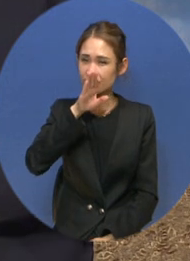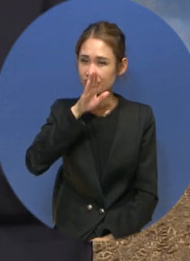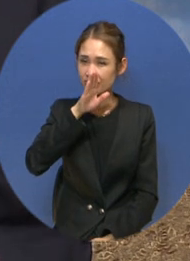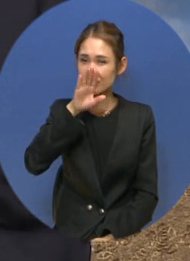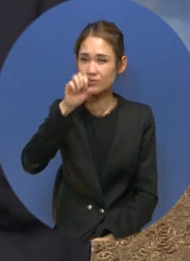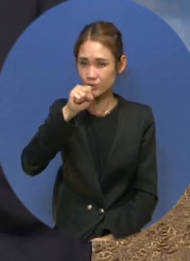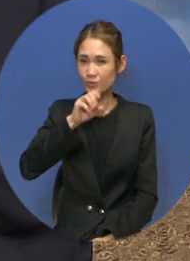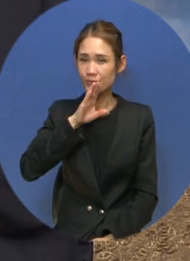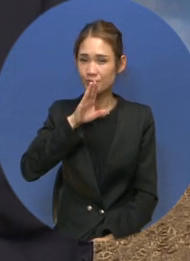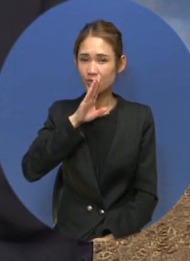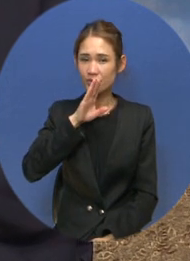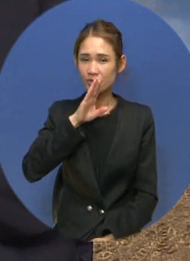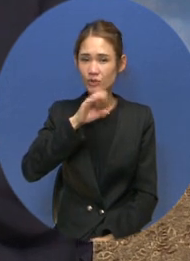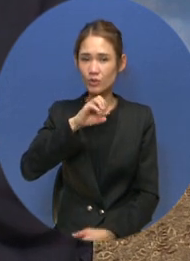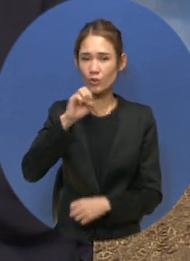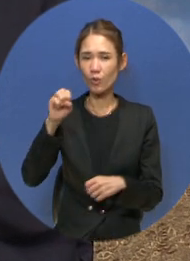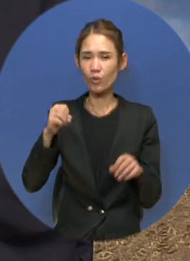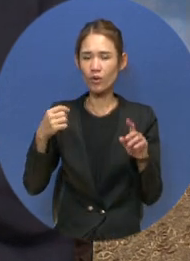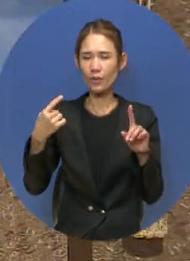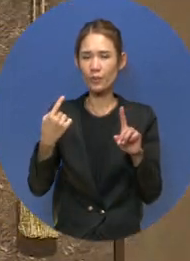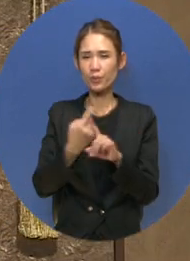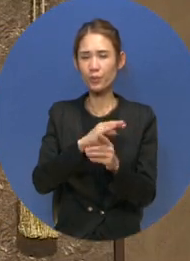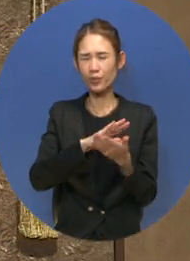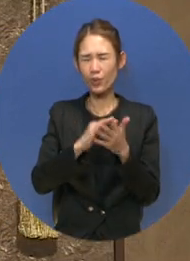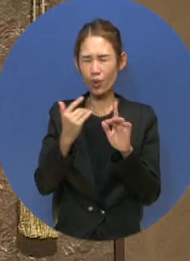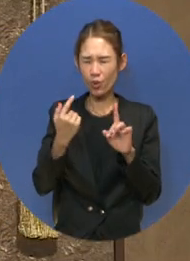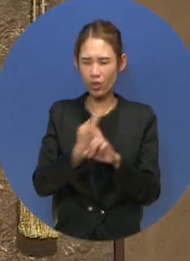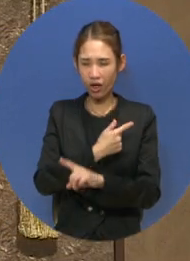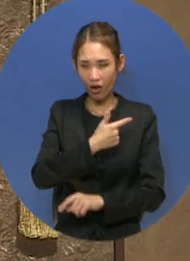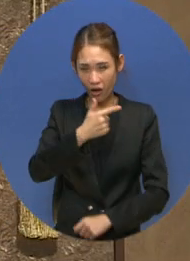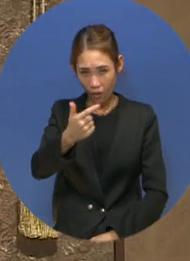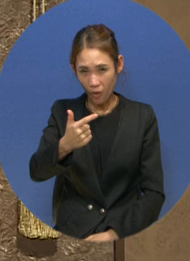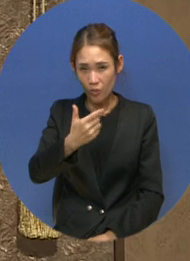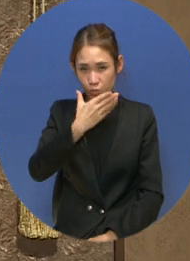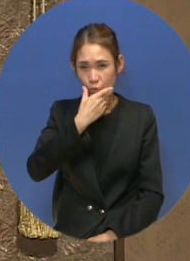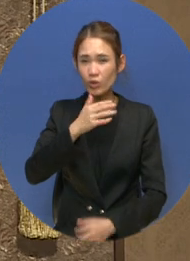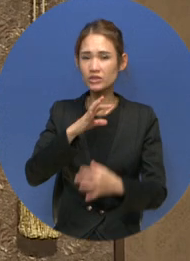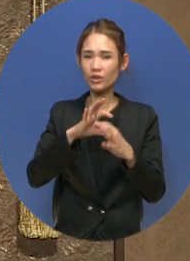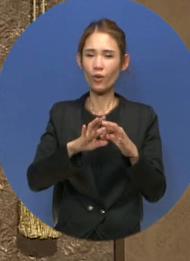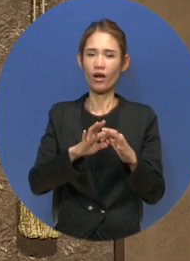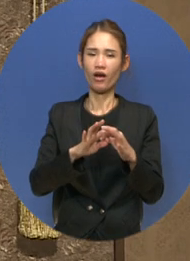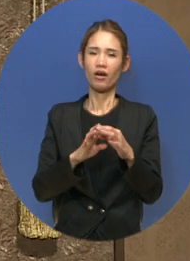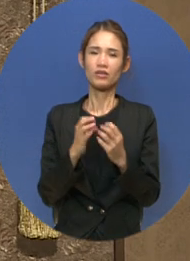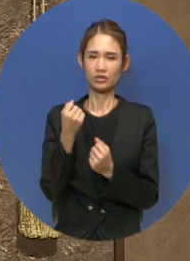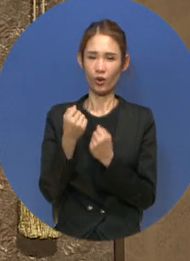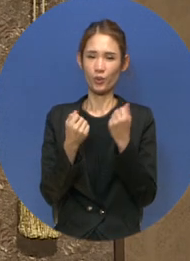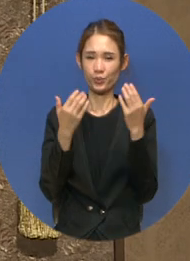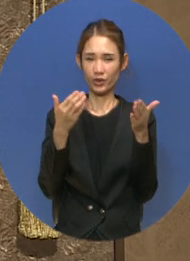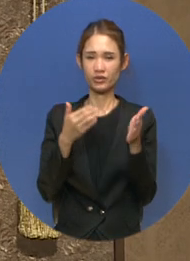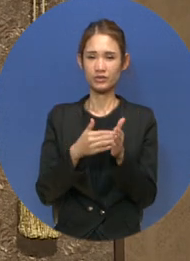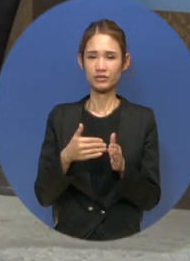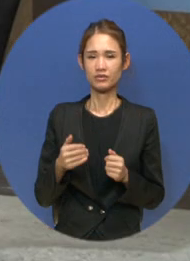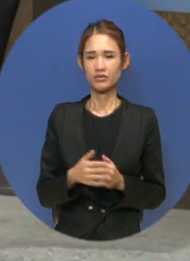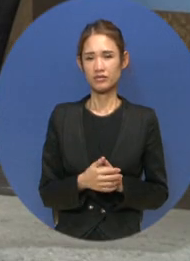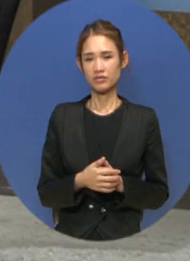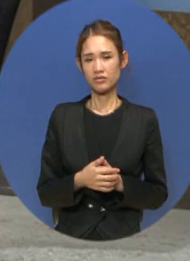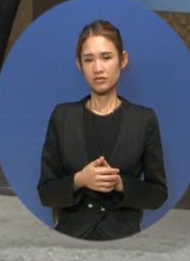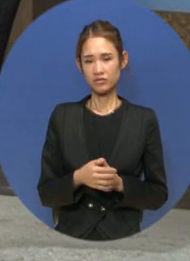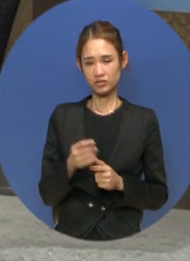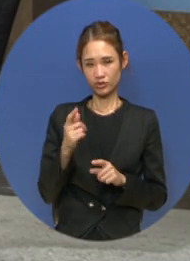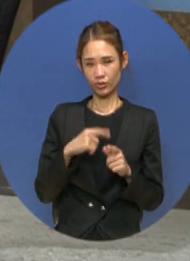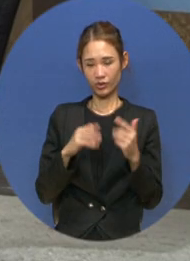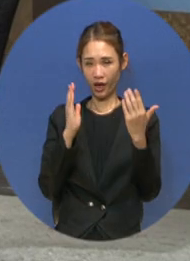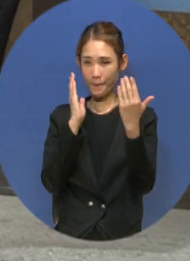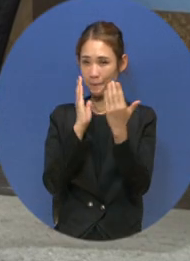볼 수도 있겠네요. 코로나 이후에 오히려 큰 변화가 예. 복지계에도 일어나고 있다, 이렇게 말씀을 드릴 수 있습니다. 네, 어떻게 보면 좀 더